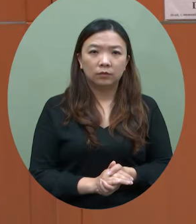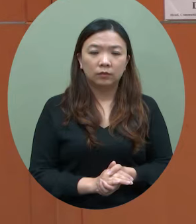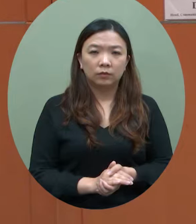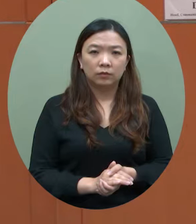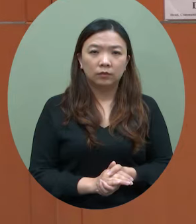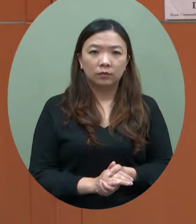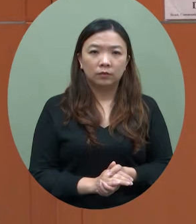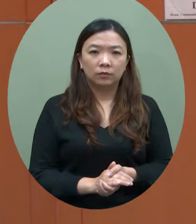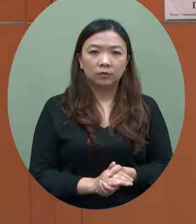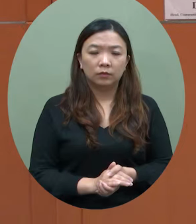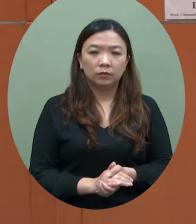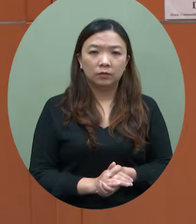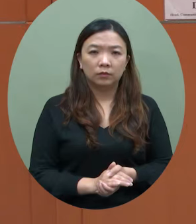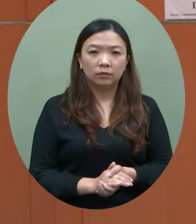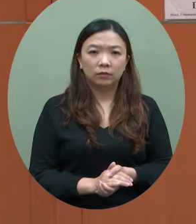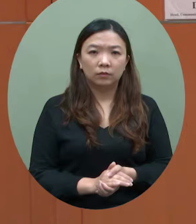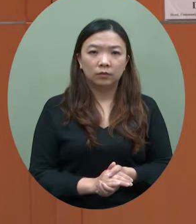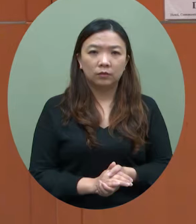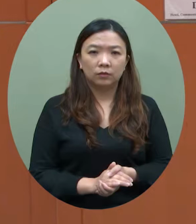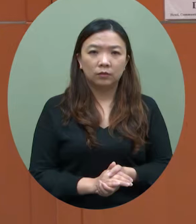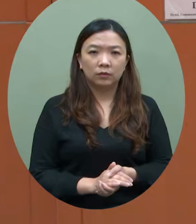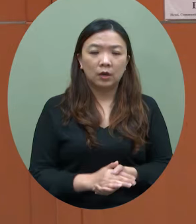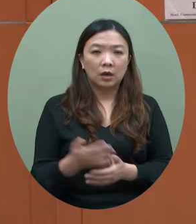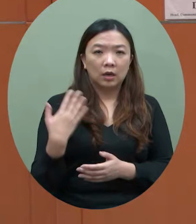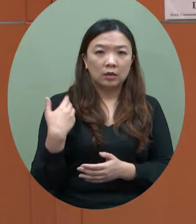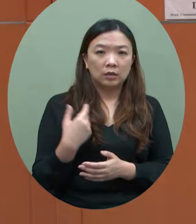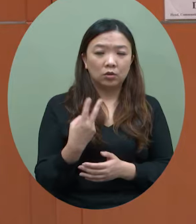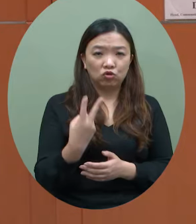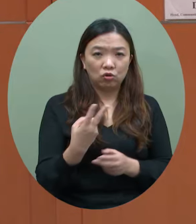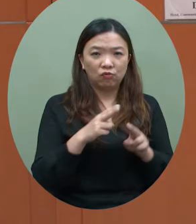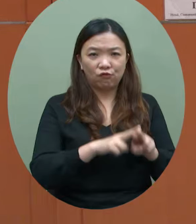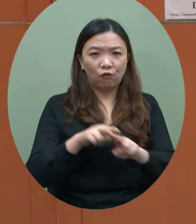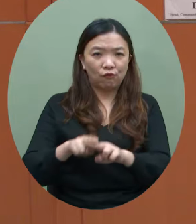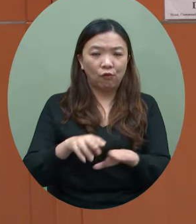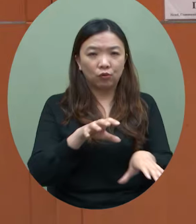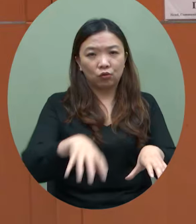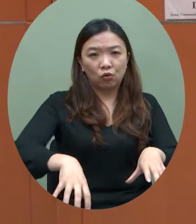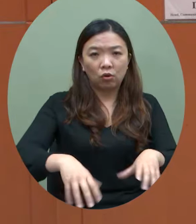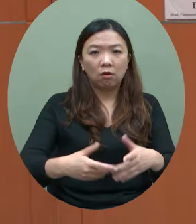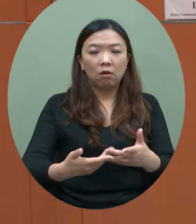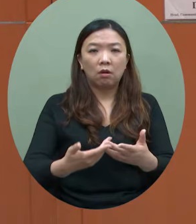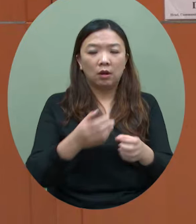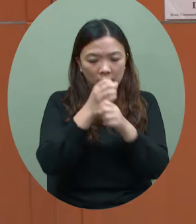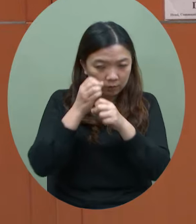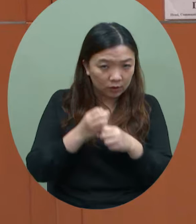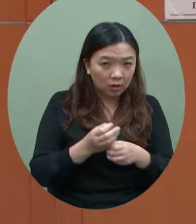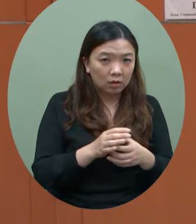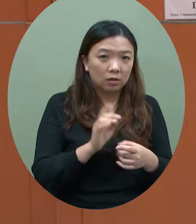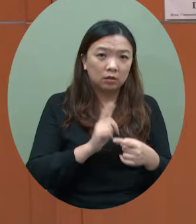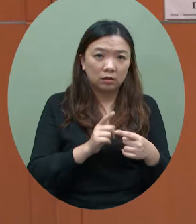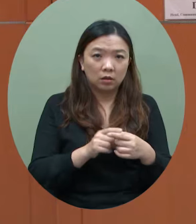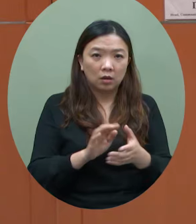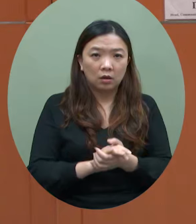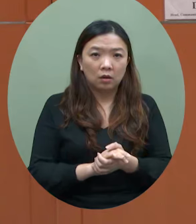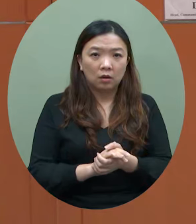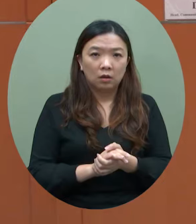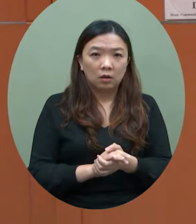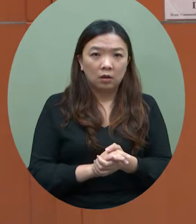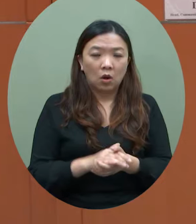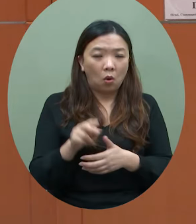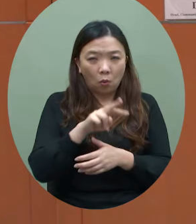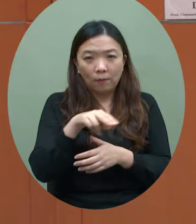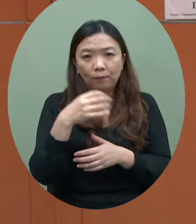係啦，同埋咧係其實過去兩次封區檢測入面啦，都未。找到未有如期進行強制檢測的個